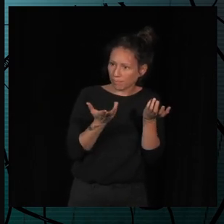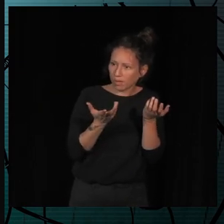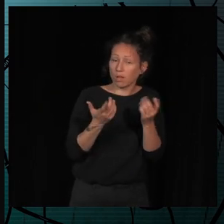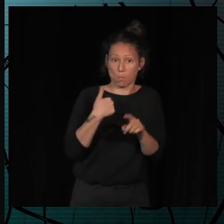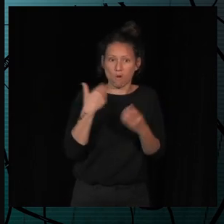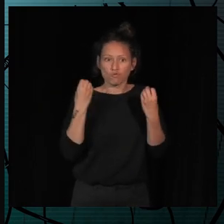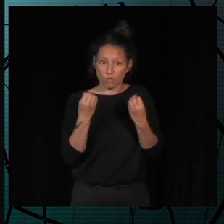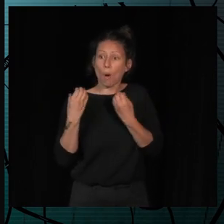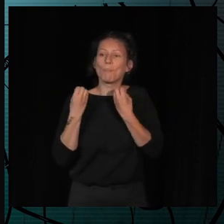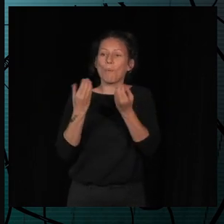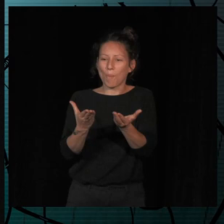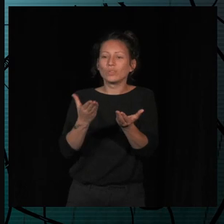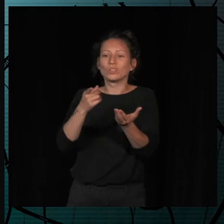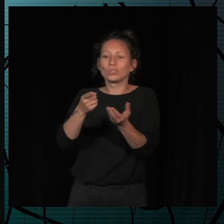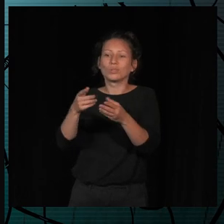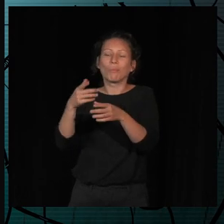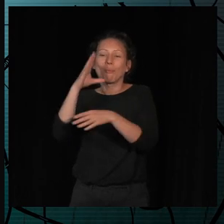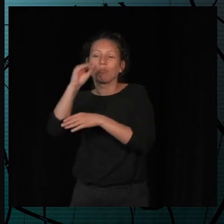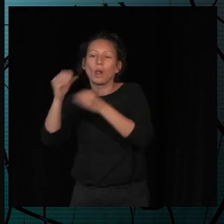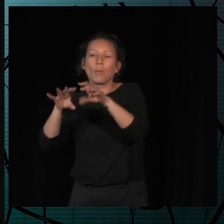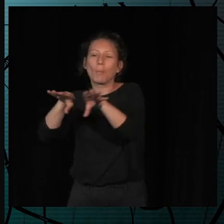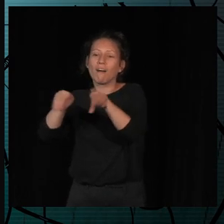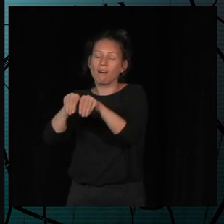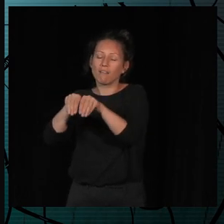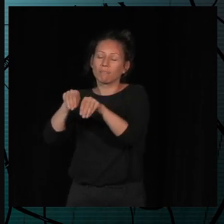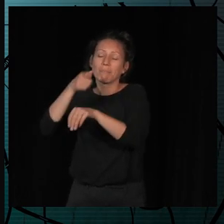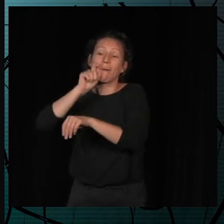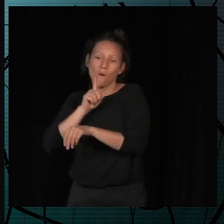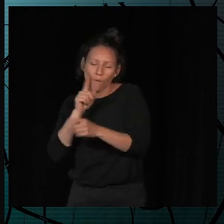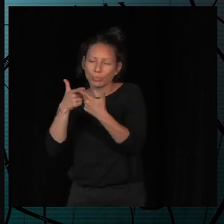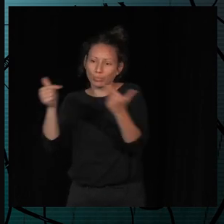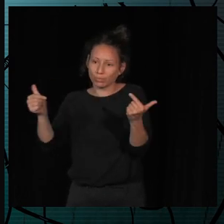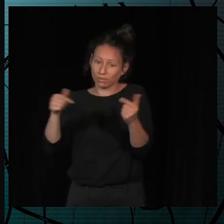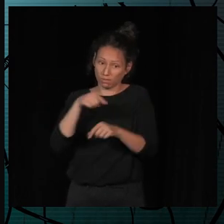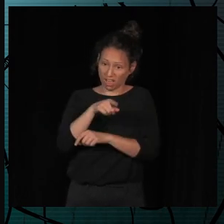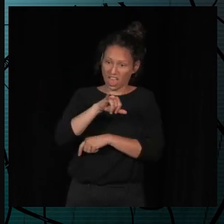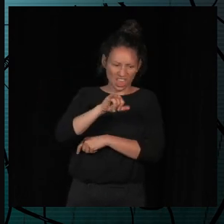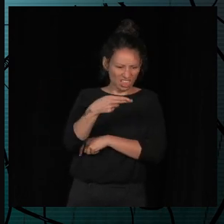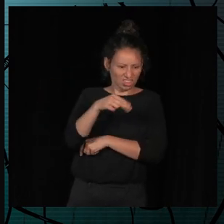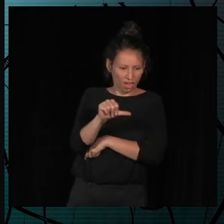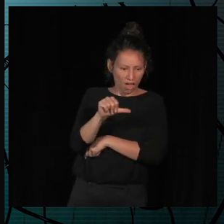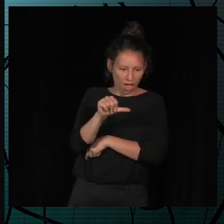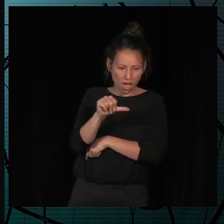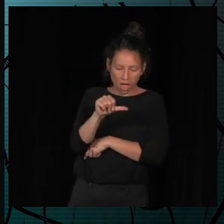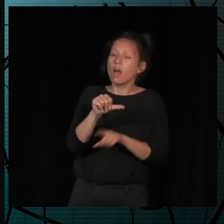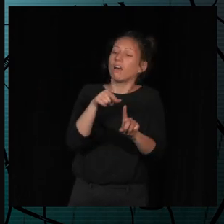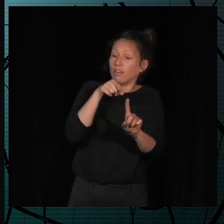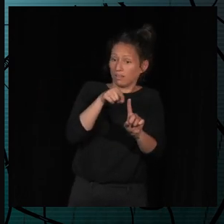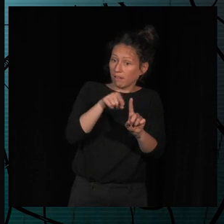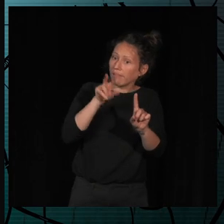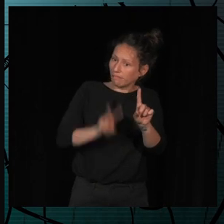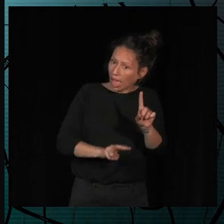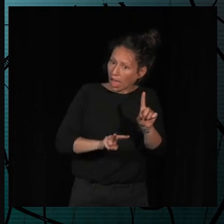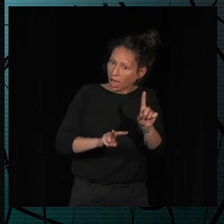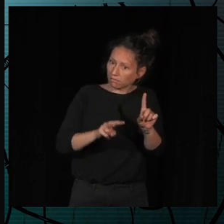professionnels et des parents Ina par exemple sur Instagram c'est devenu un des des comptes les plus sexisin 100